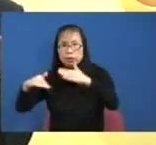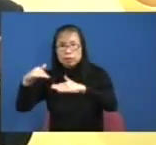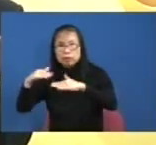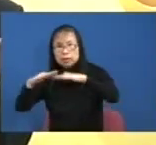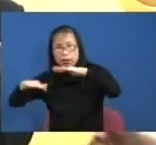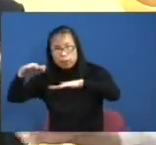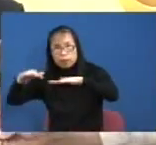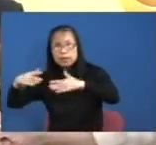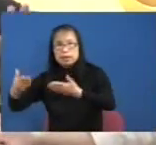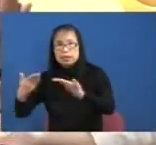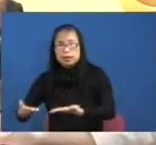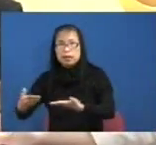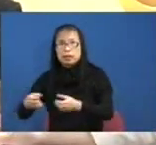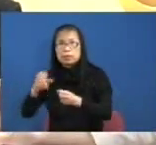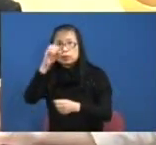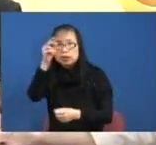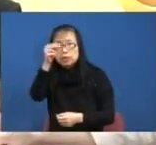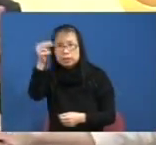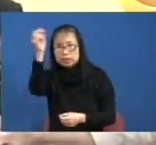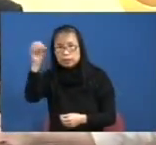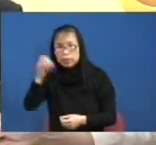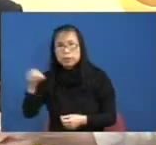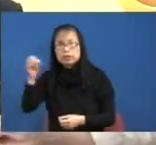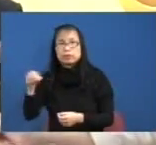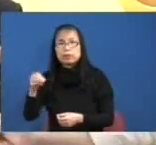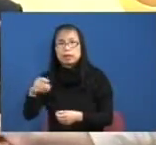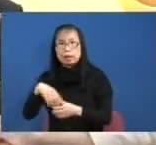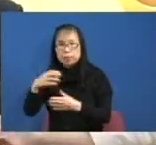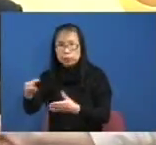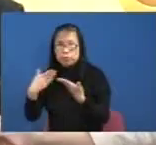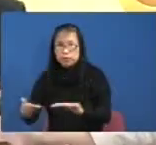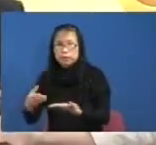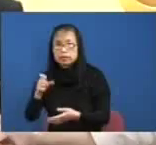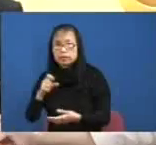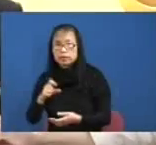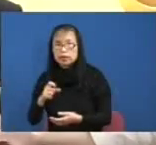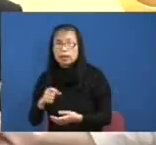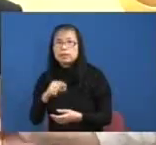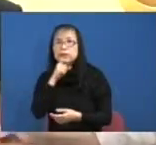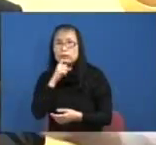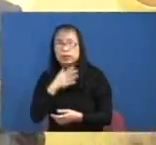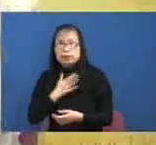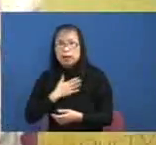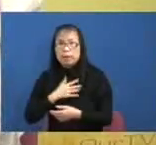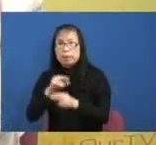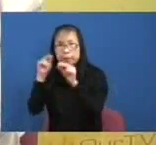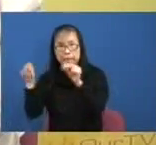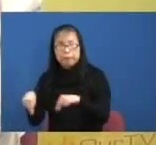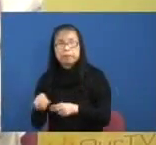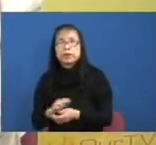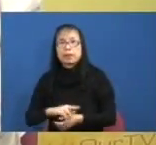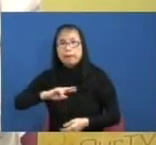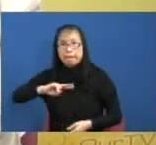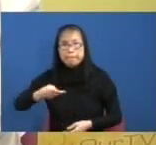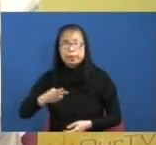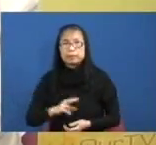咗虧本咧，即係有70% 嘅食肆咧係虧本嘅。咁呢個咧就反而係 大問題啦， 擔心一樣。 咁就變咗